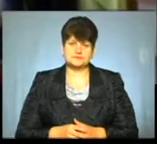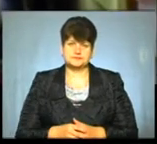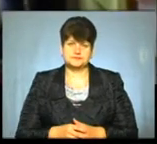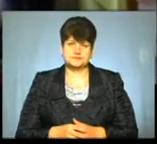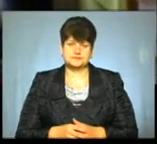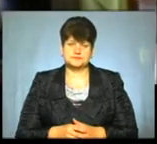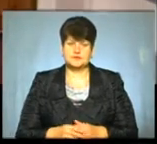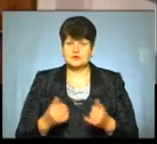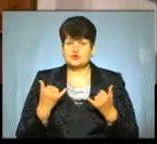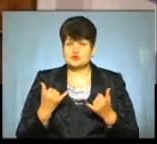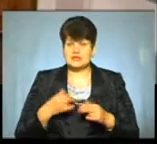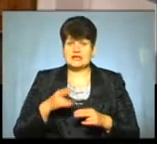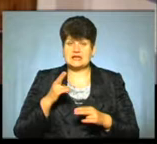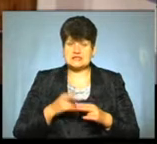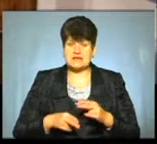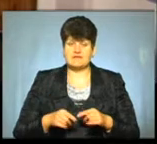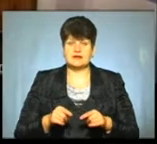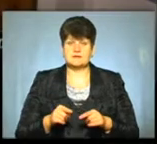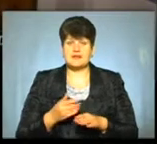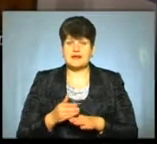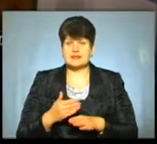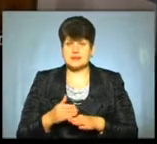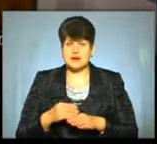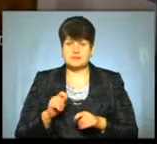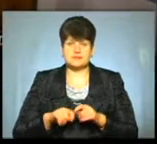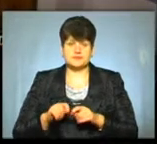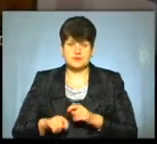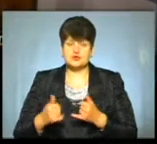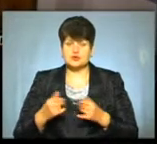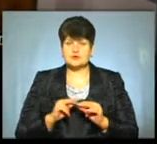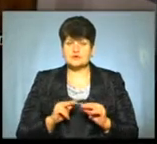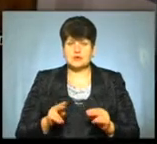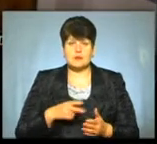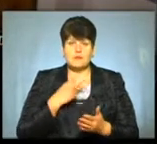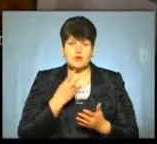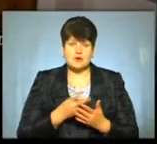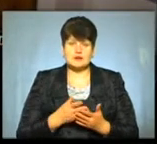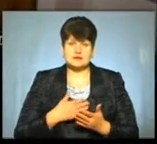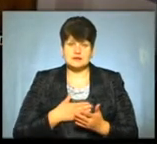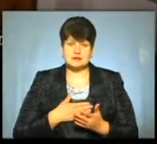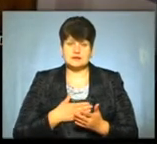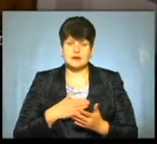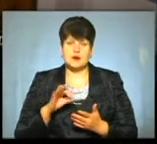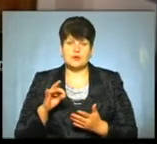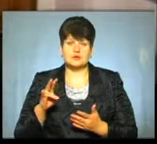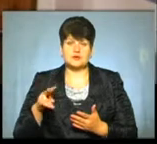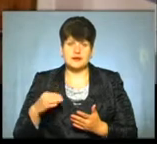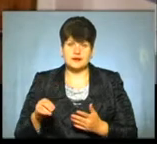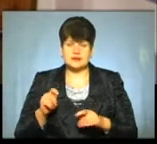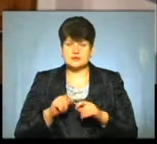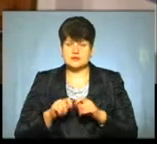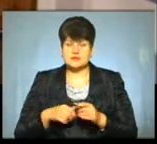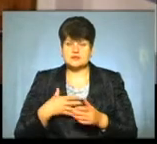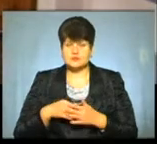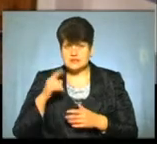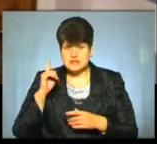Оксана Яценко. Сьогодні кінцевий етап сертифікації. Сьогодні вчителі показують на онлайн-тестуванні свої